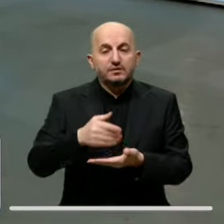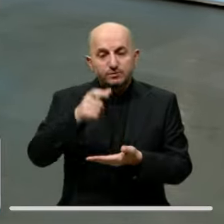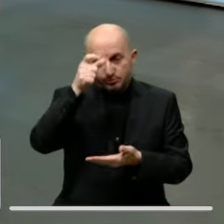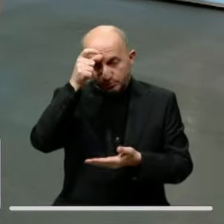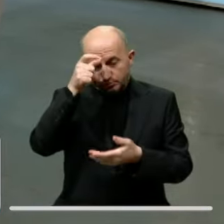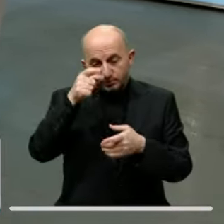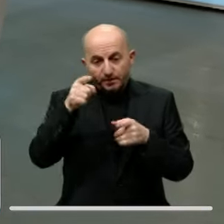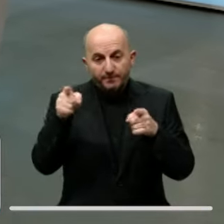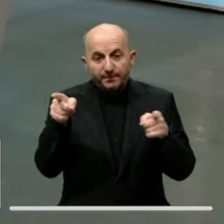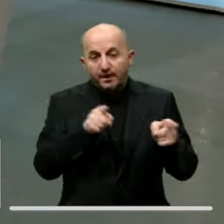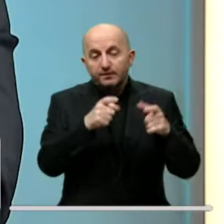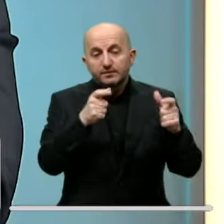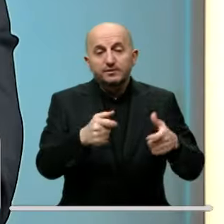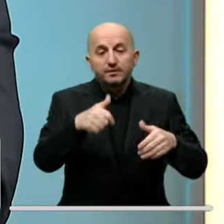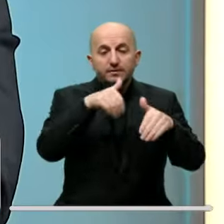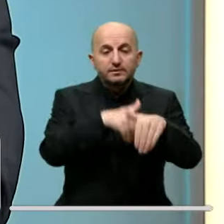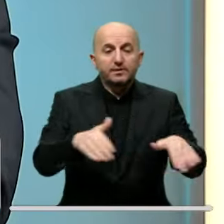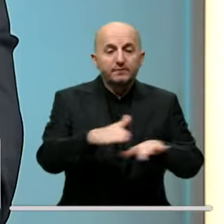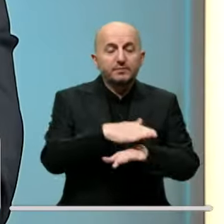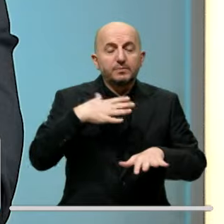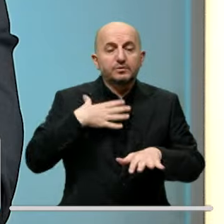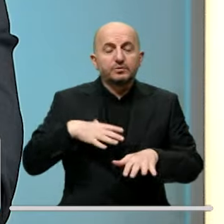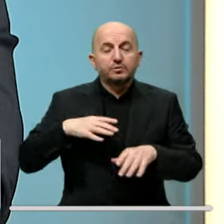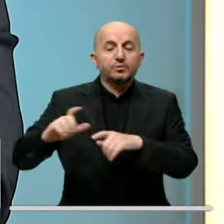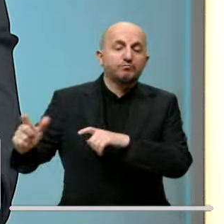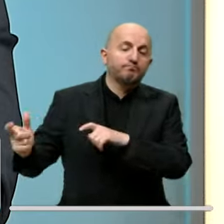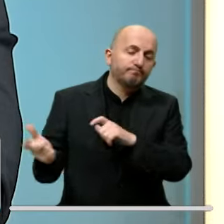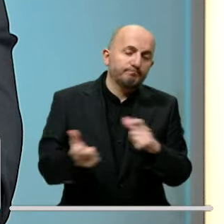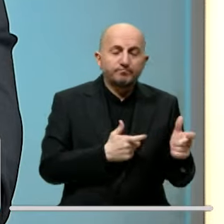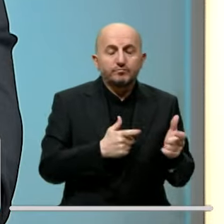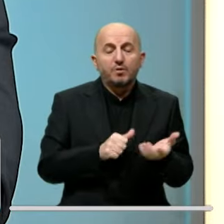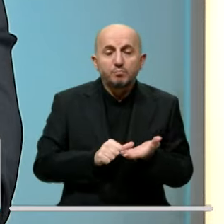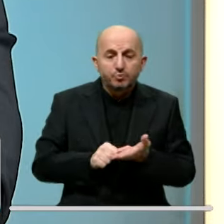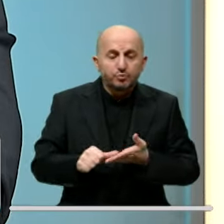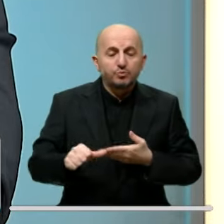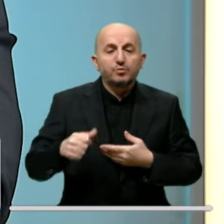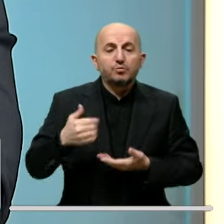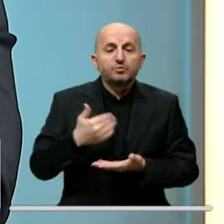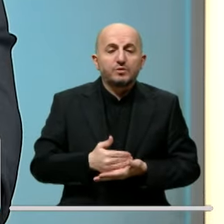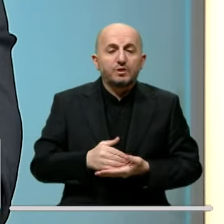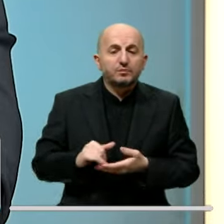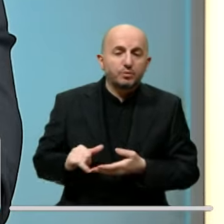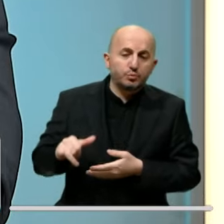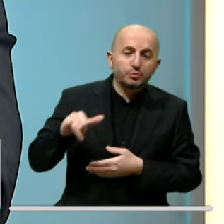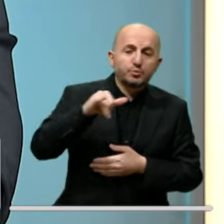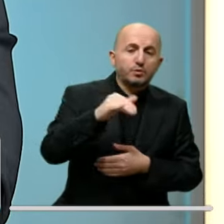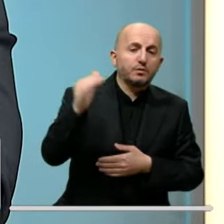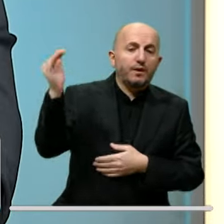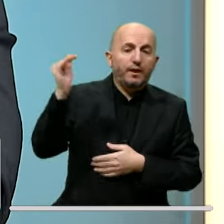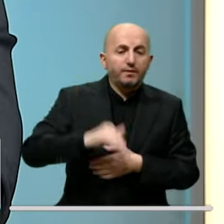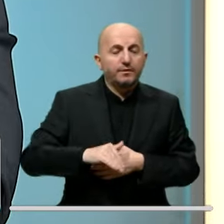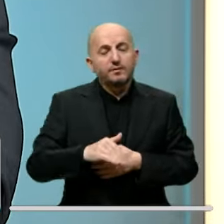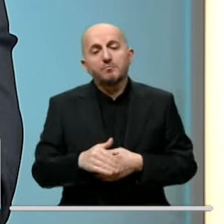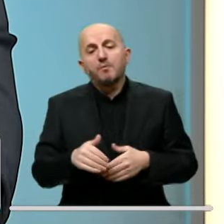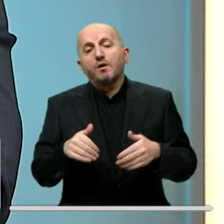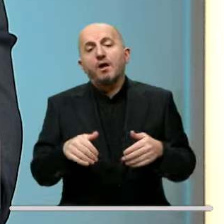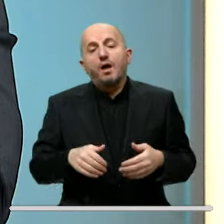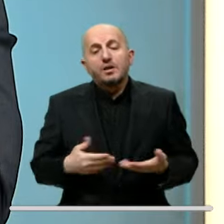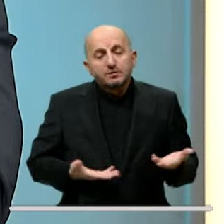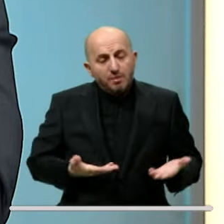yere defnedilmek istiyorsa buraya kadar getiriyorlar. Bütün cenaze hizmetleri, yani uçakla getirme, götürmek, bunlar da